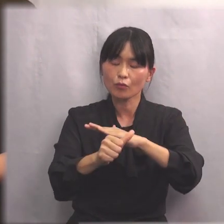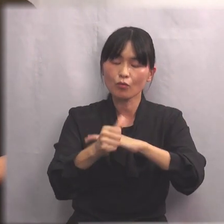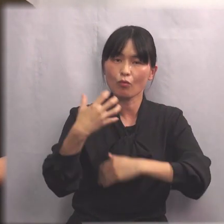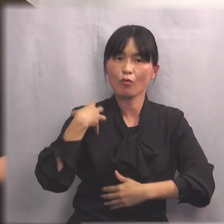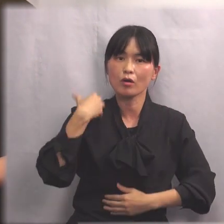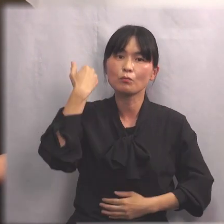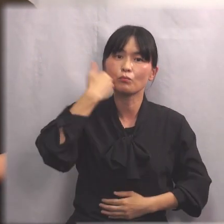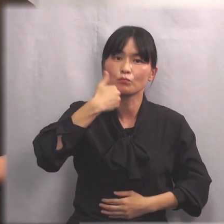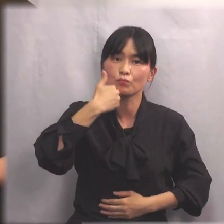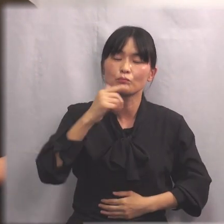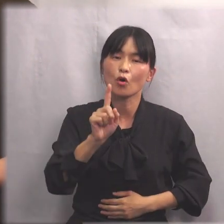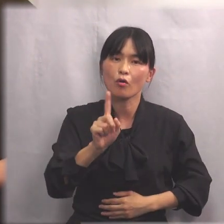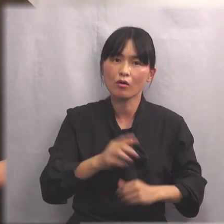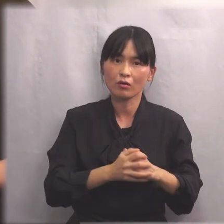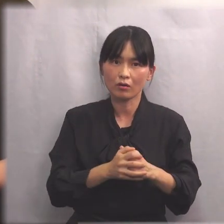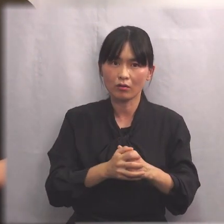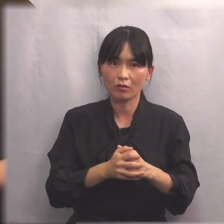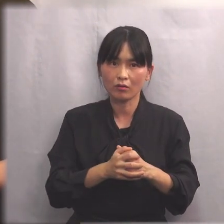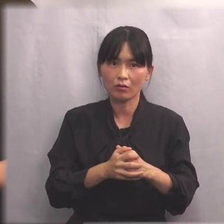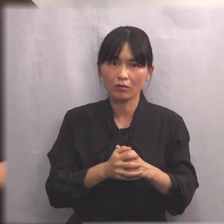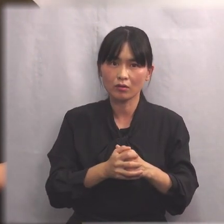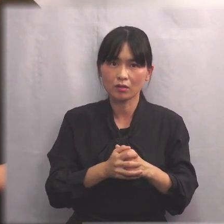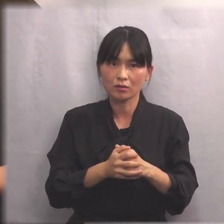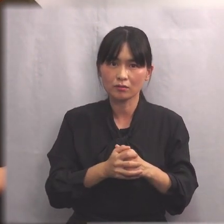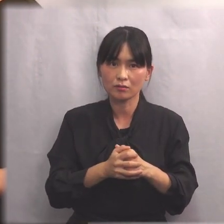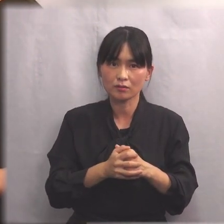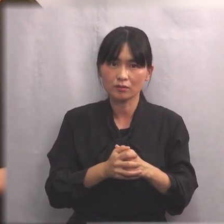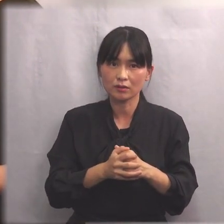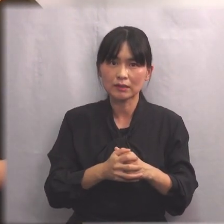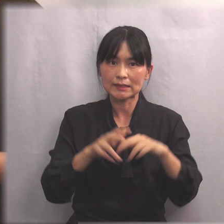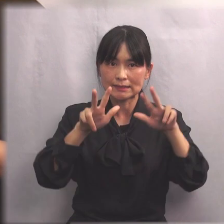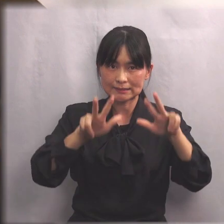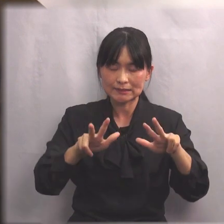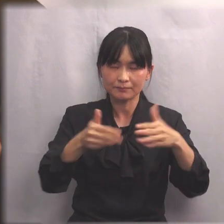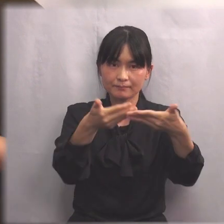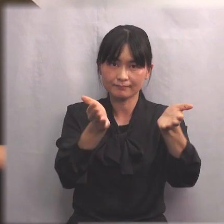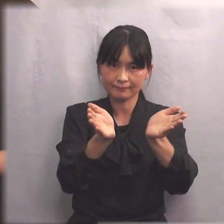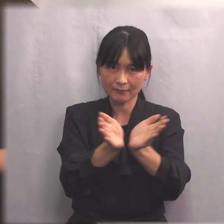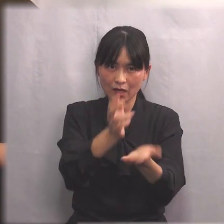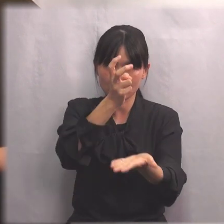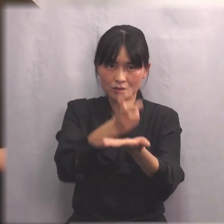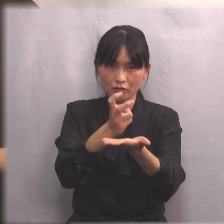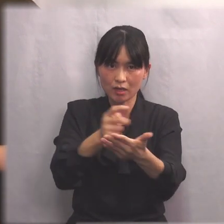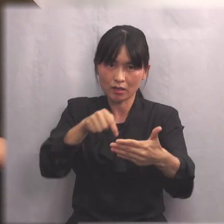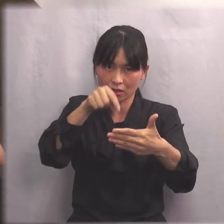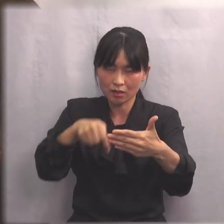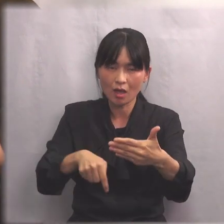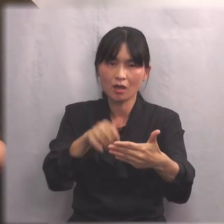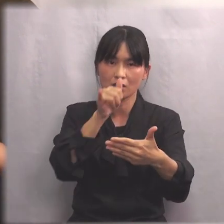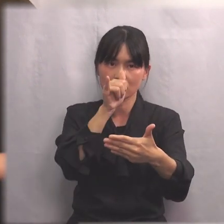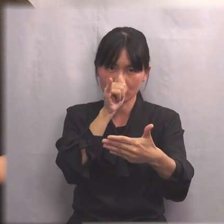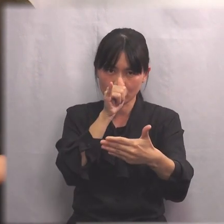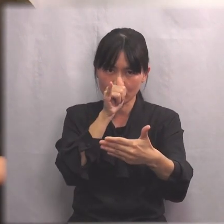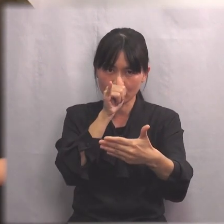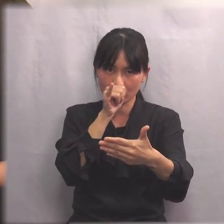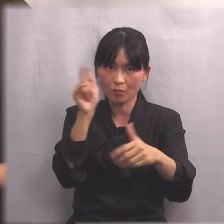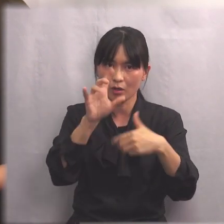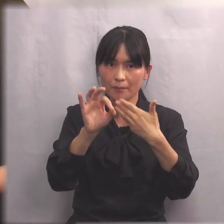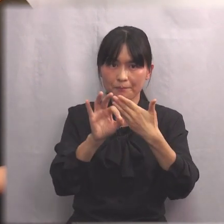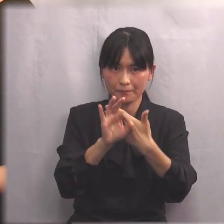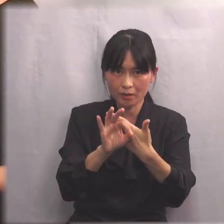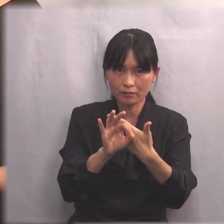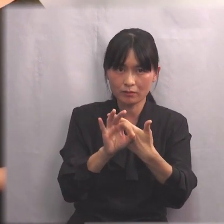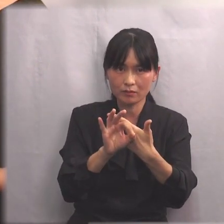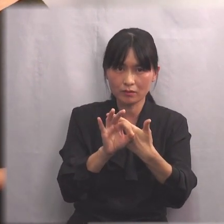대표는 어떤 권한을 갖는 것이냐라고 궁금해하시는 분들 계실 텐데요. 현행 당원당규에 나와 있는 대표의 권한 안에서